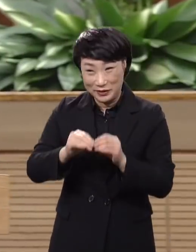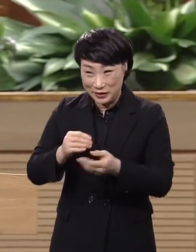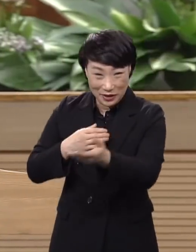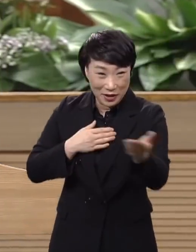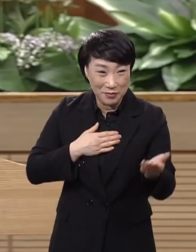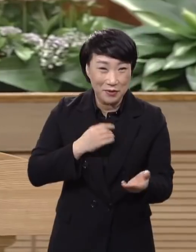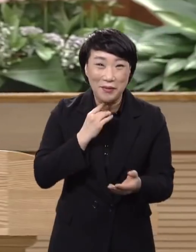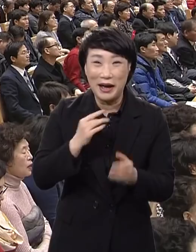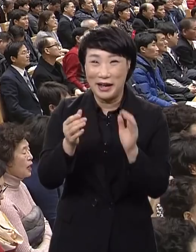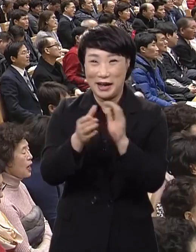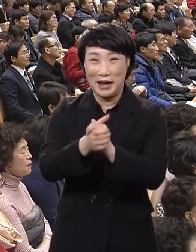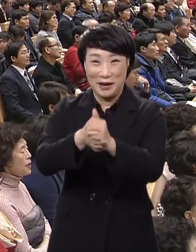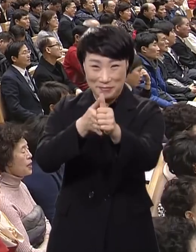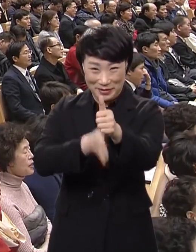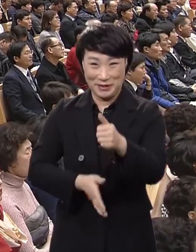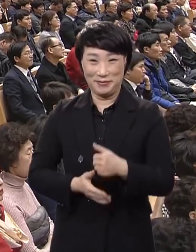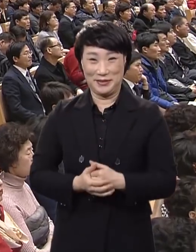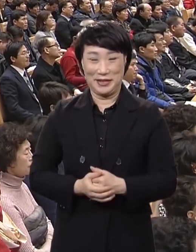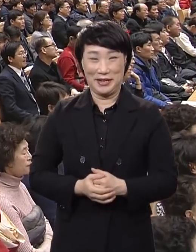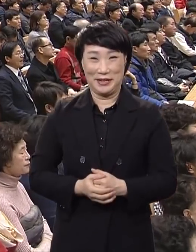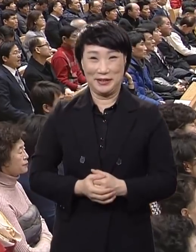있는 사람만 아멘 합시다.